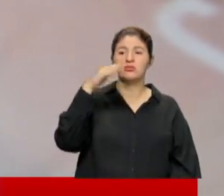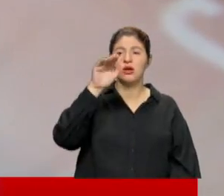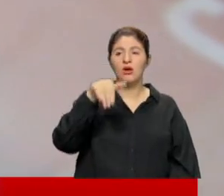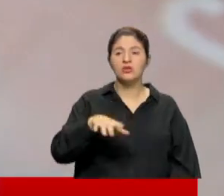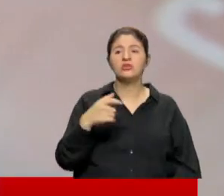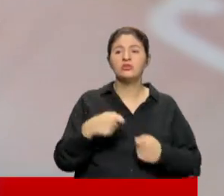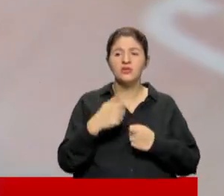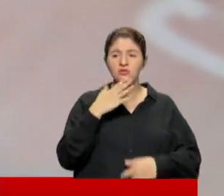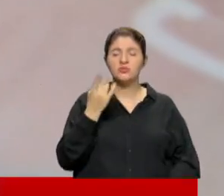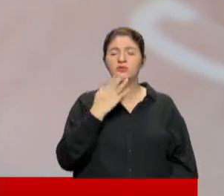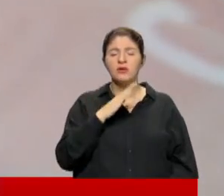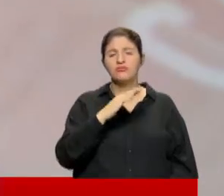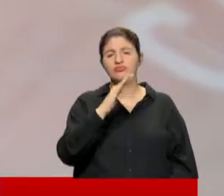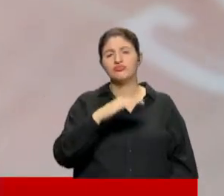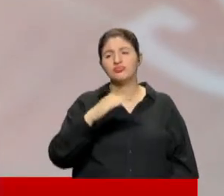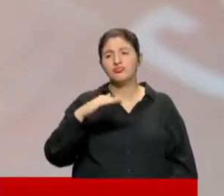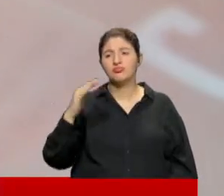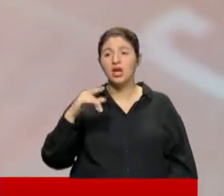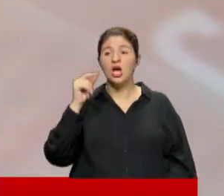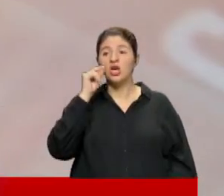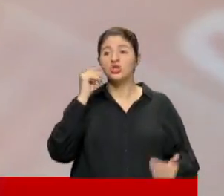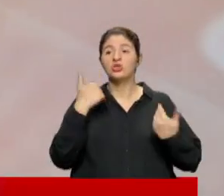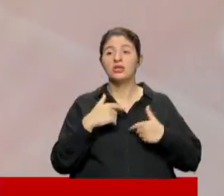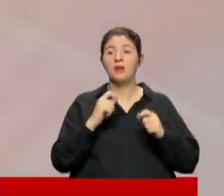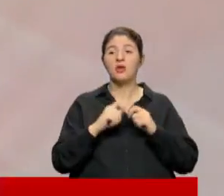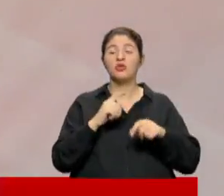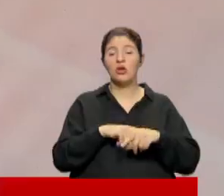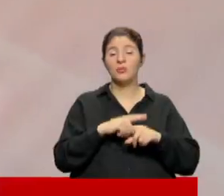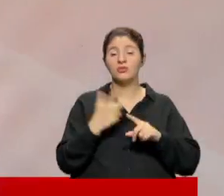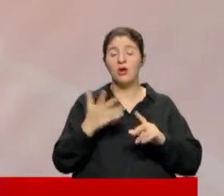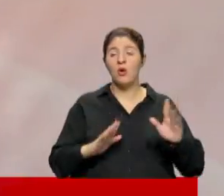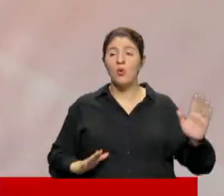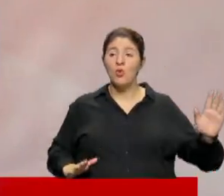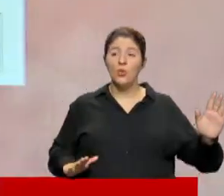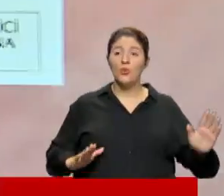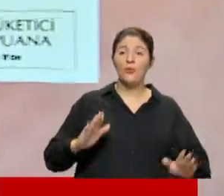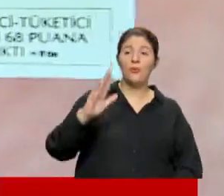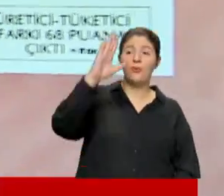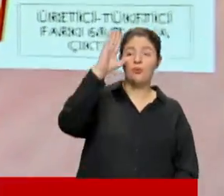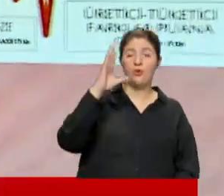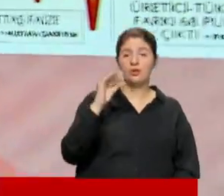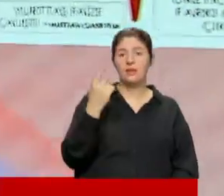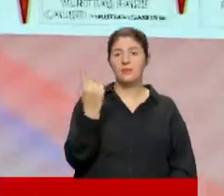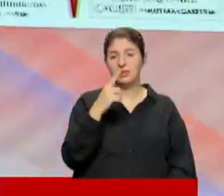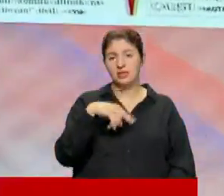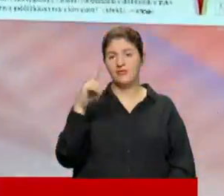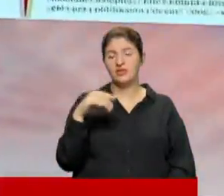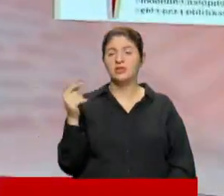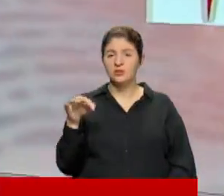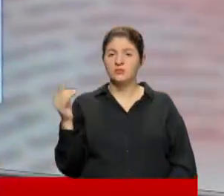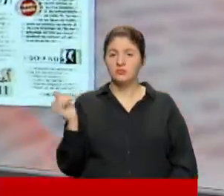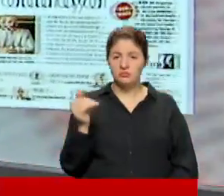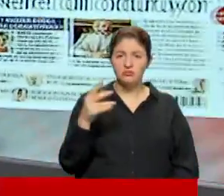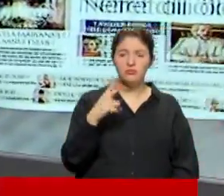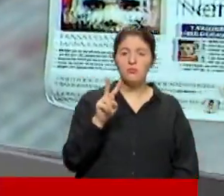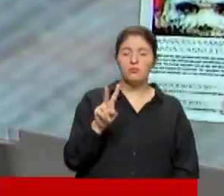savaş yok bir şey yok şahsım ekonomisi döneminde de daha da yükseğe yükseğe çıkan bir grafik Şimdi gelelim